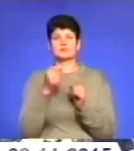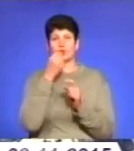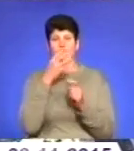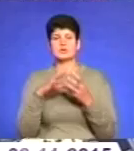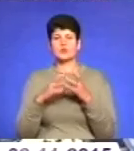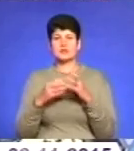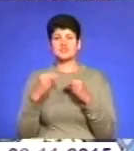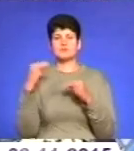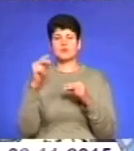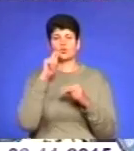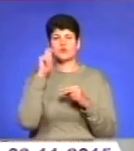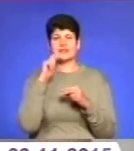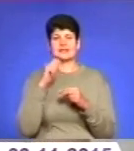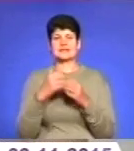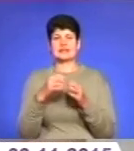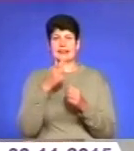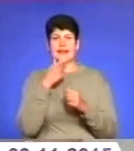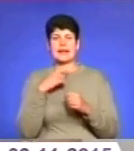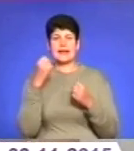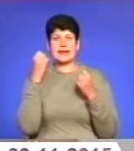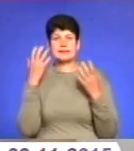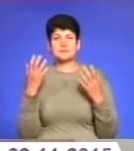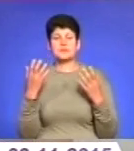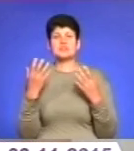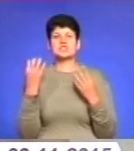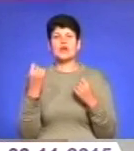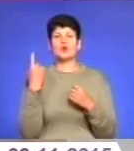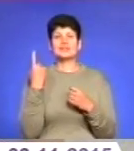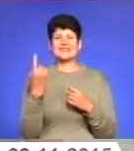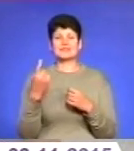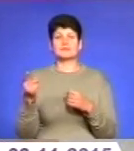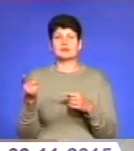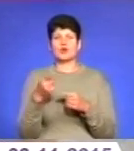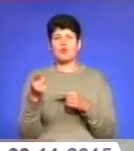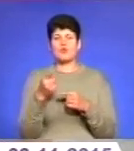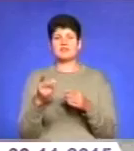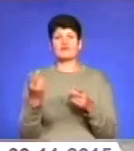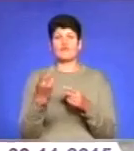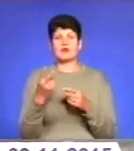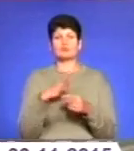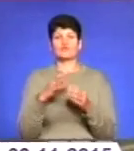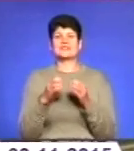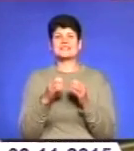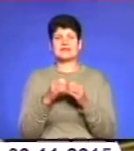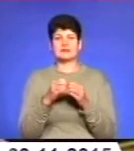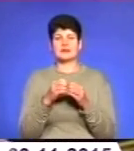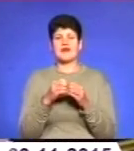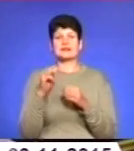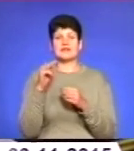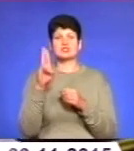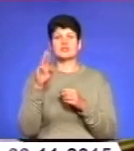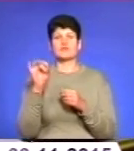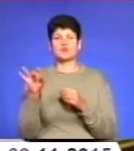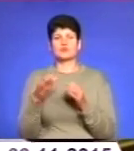на чемпіонат України серед еліти. Ще один тернополянин Іван Хомів в парі з рівненським спортсменом були 10-м, а Тарас Шевчук